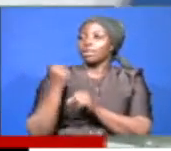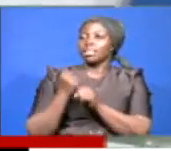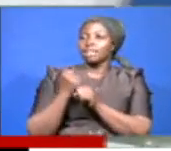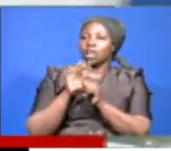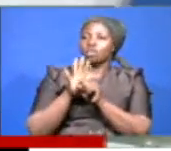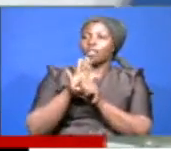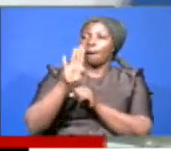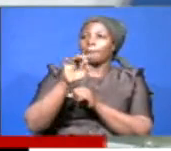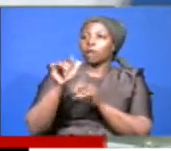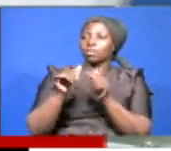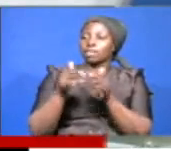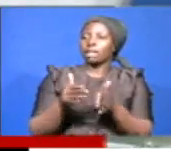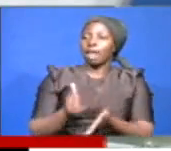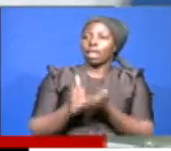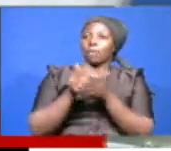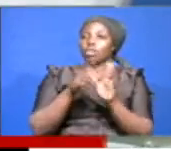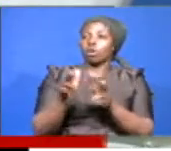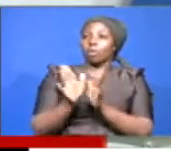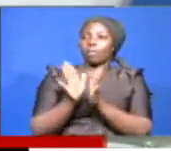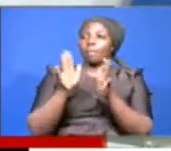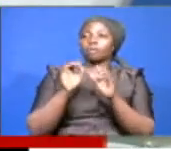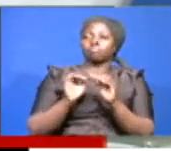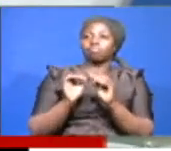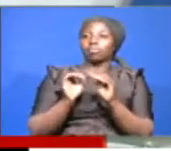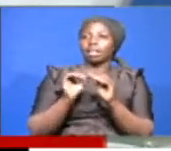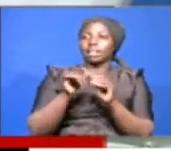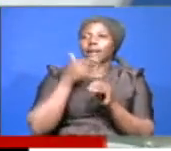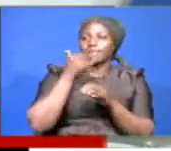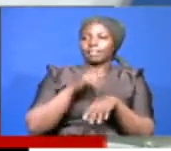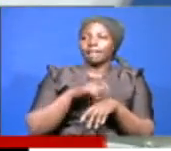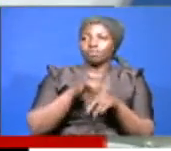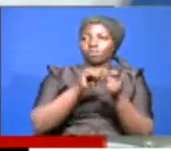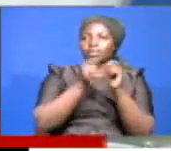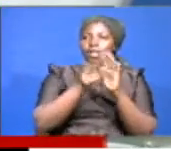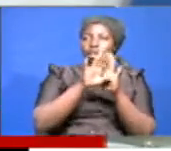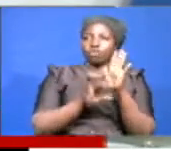this is the best time kubadilisha katiba. Na tuongeze kaunti kutoka mahali ziko ziongezeke at least 10, 12.